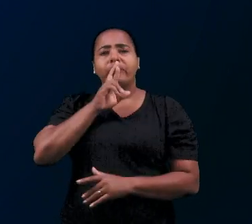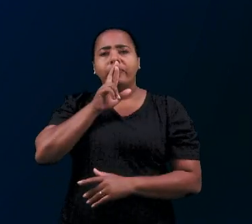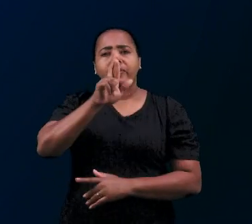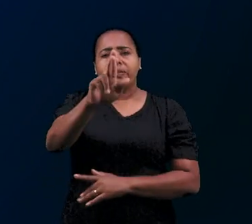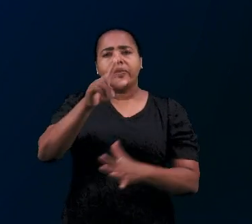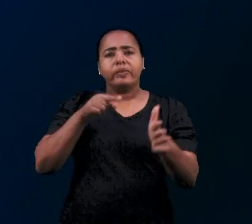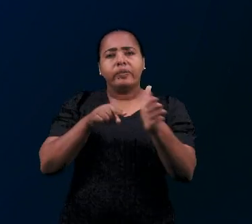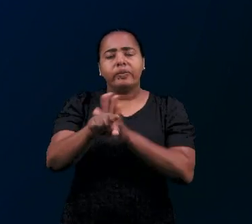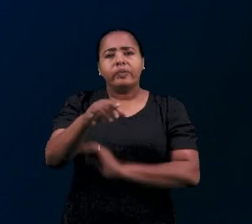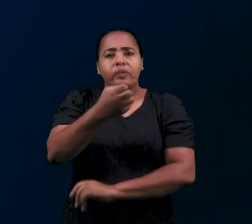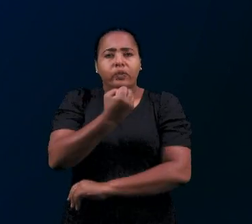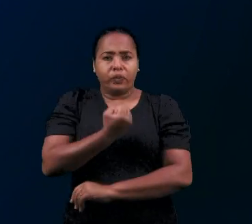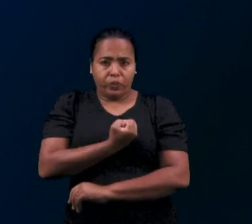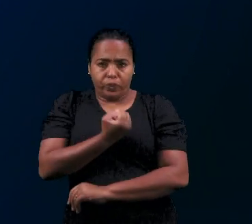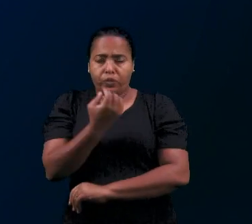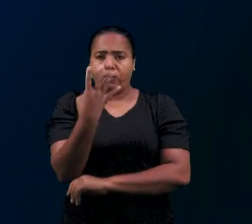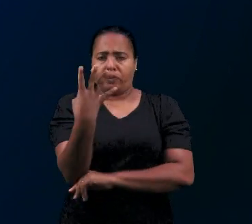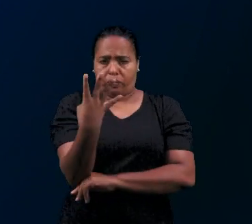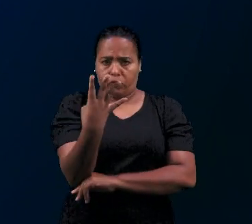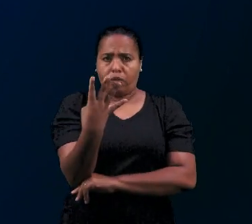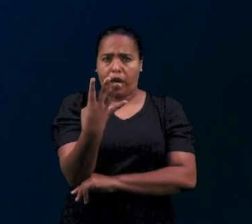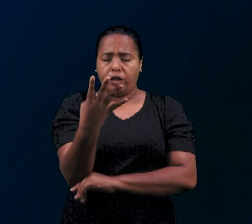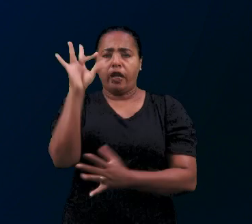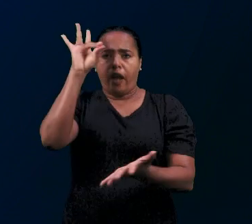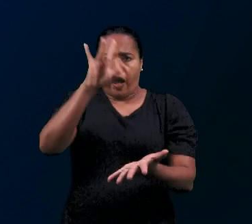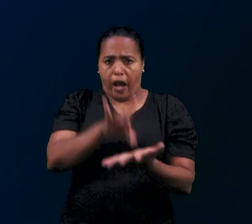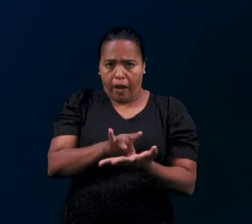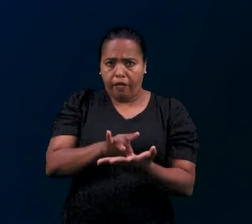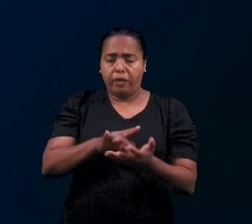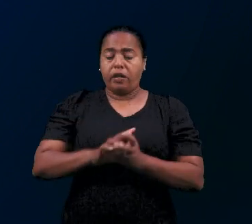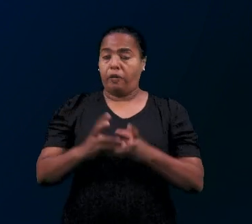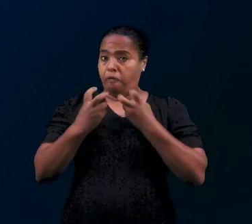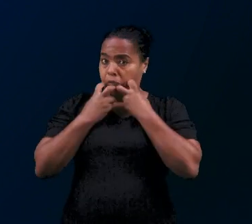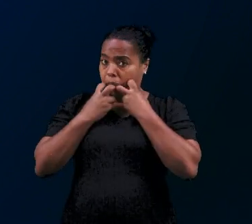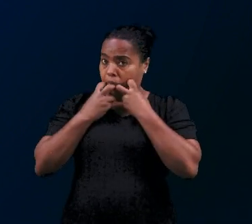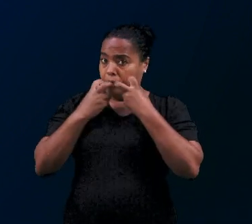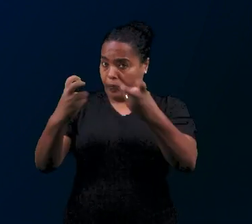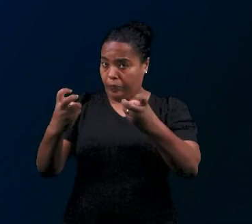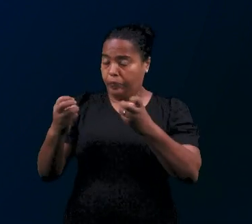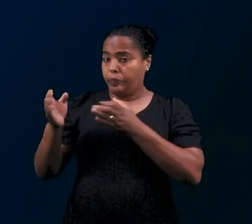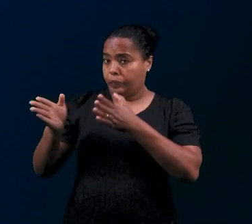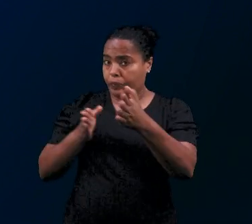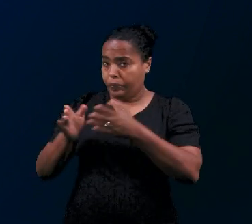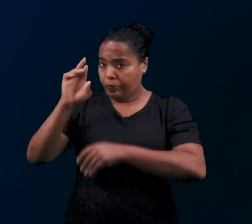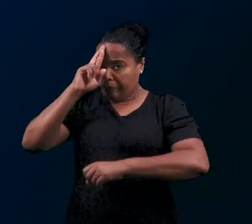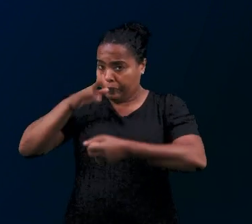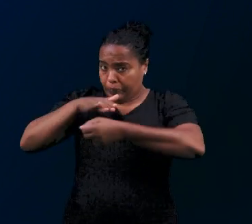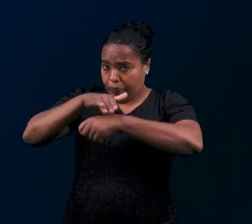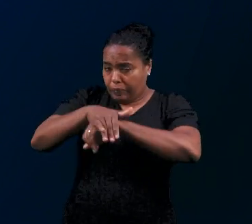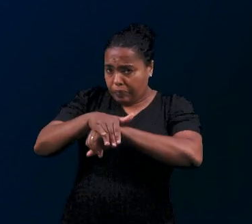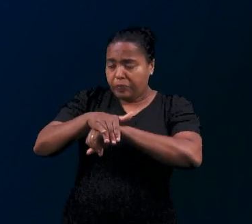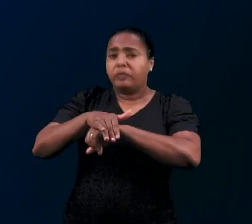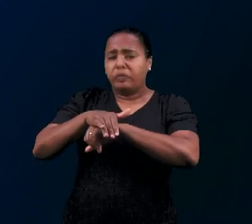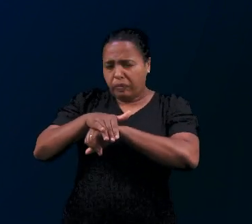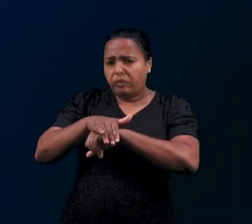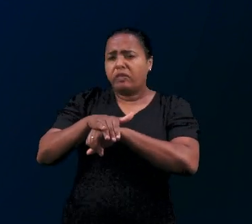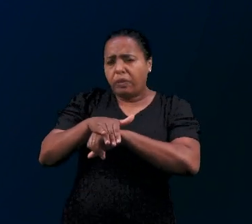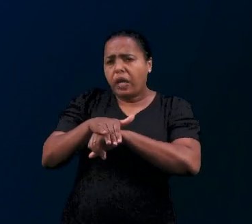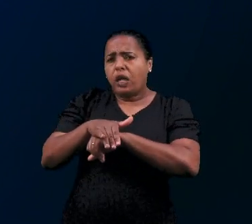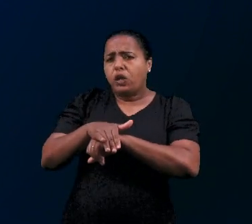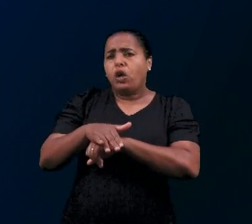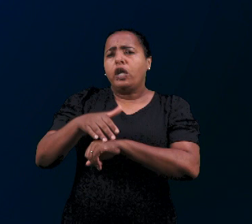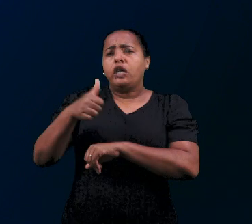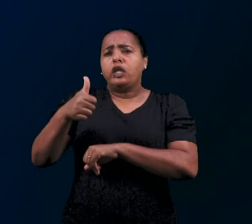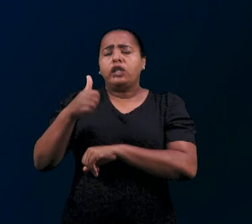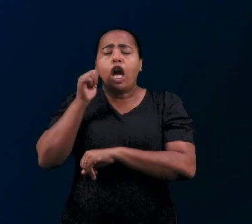question du numéro 4, qui contient l'affirmation suivante. Le cri de la minuit, cité dans la parabole des 10 vierges,